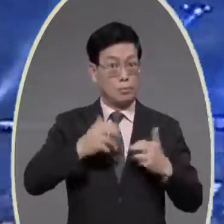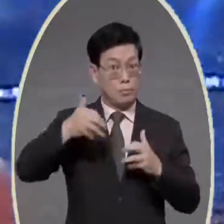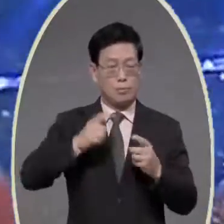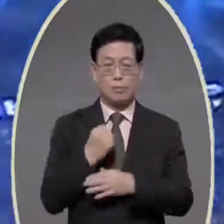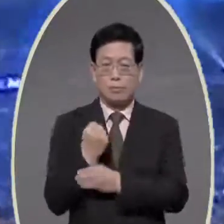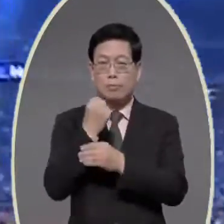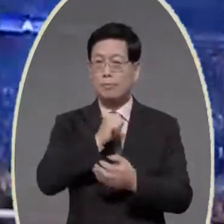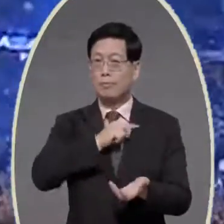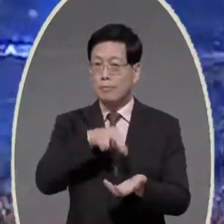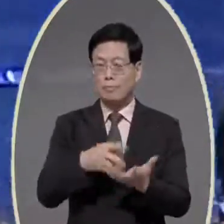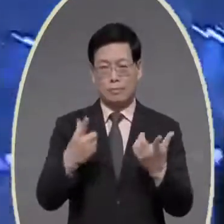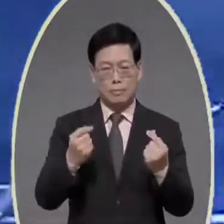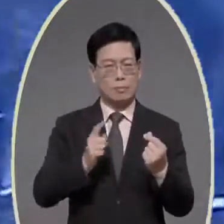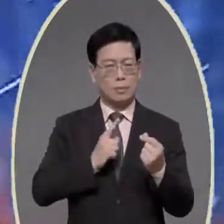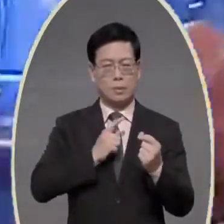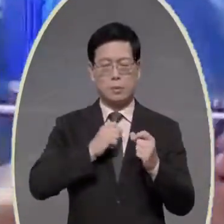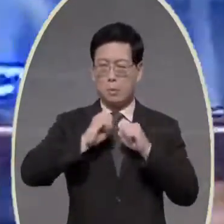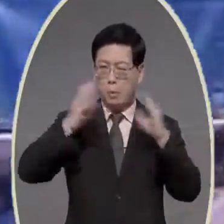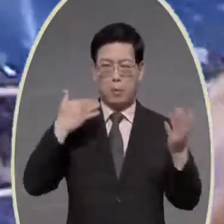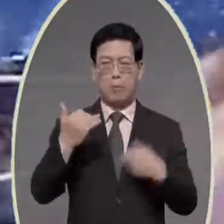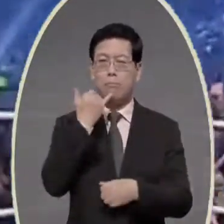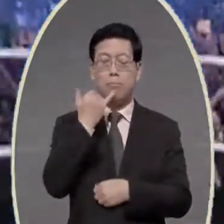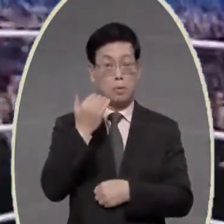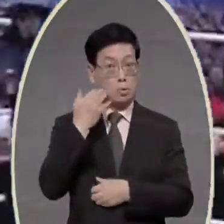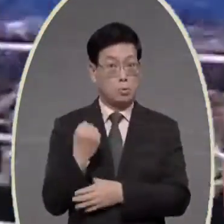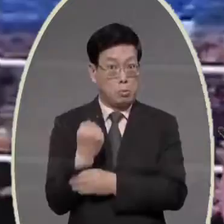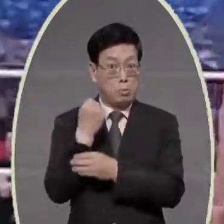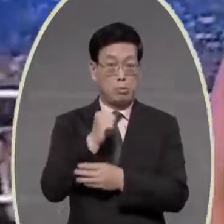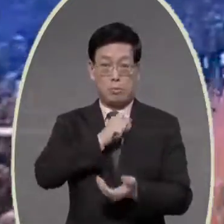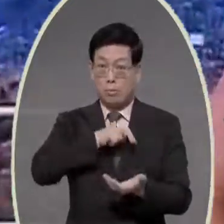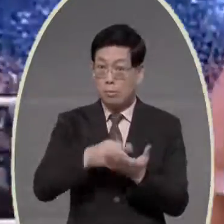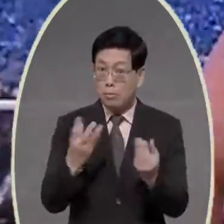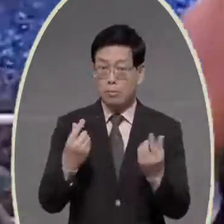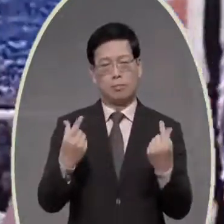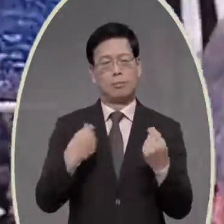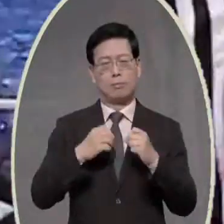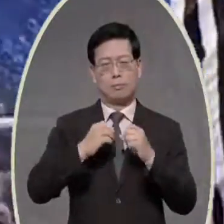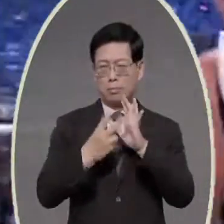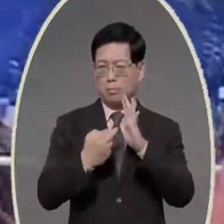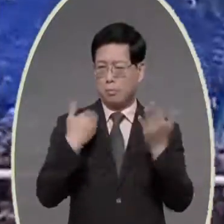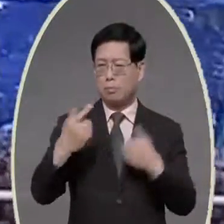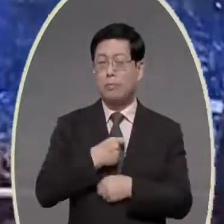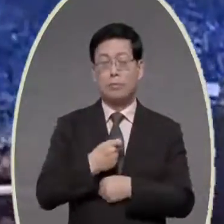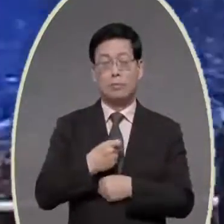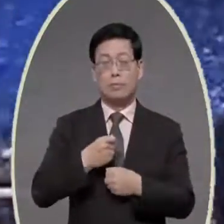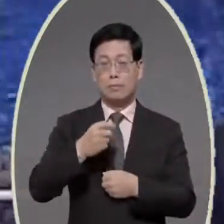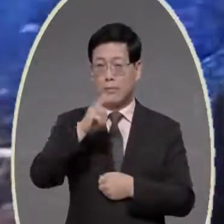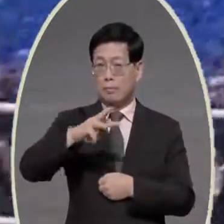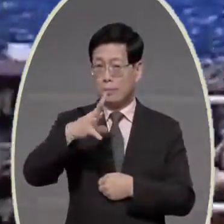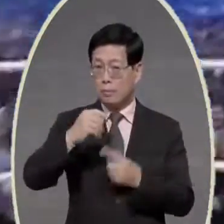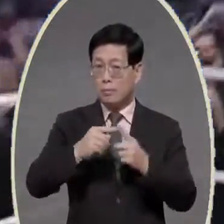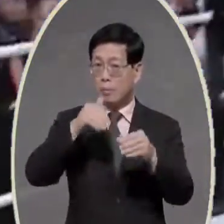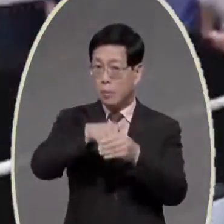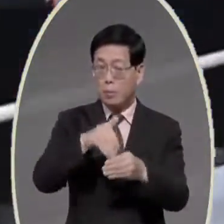持台湾独立，也请大声的讲出来；如果不支持台独，也请大声的讲出来。这样子2300万人在投